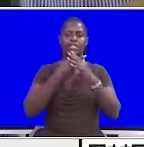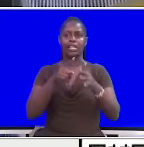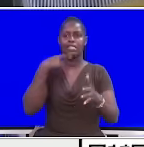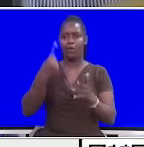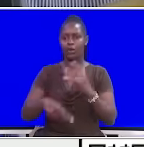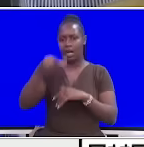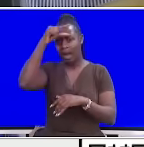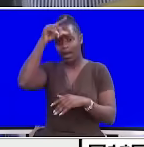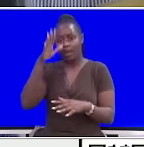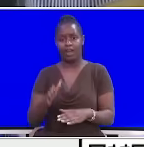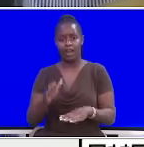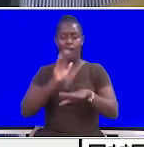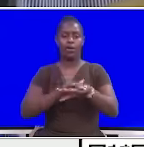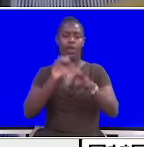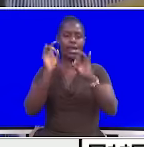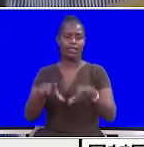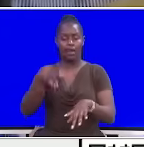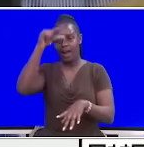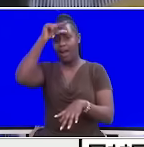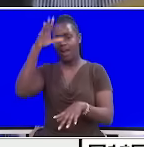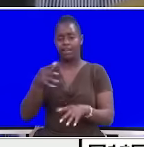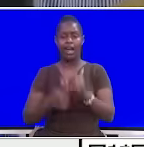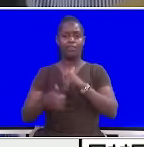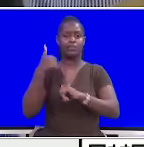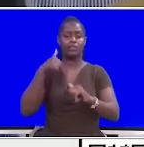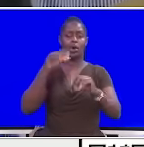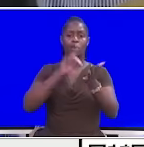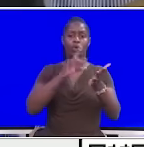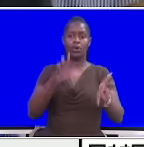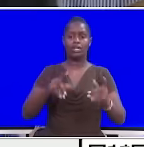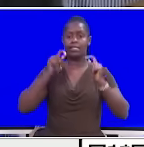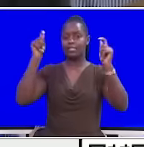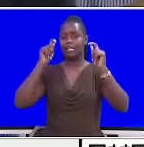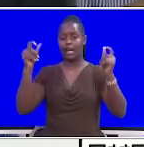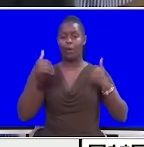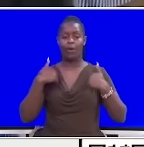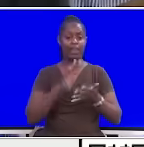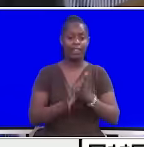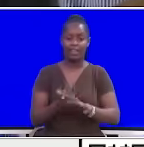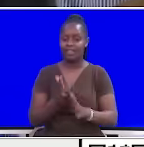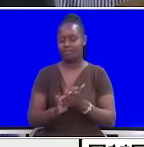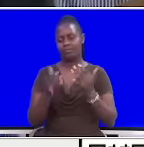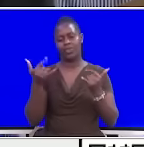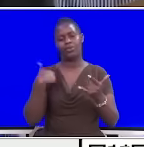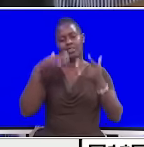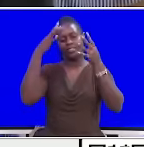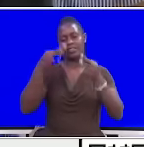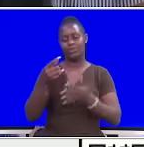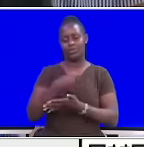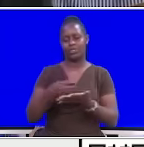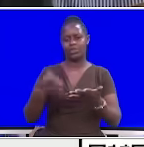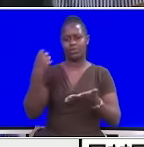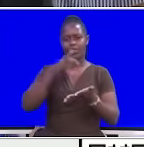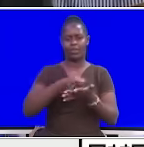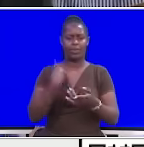gavana mkatili, gavana amekataa kusaini, madaktari wamegoma, hatuna hiki na kile. Tumesema tusaini, tutarekebisha kwa